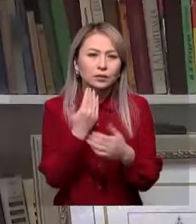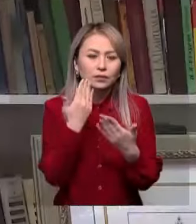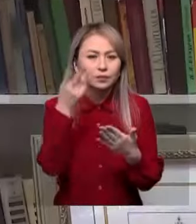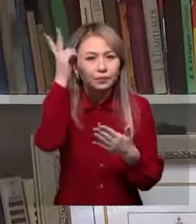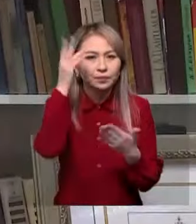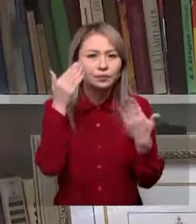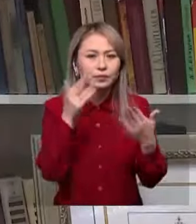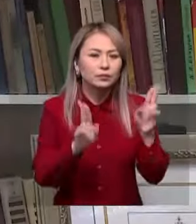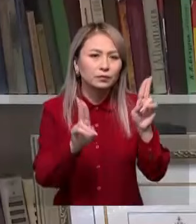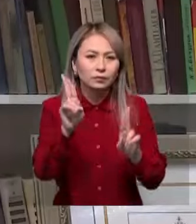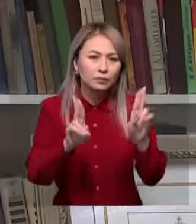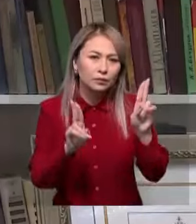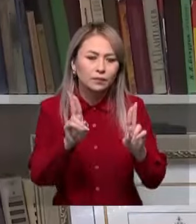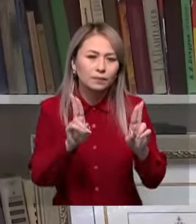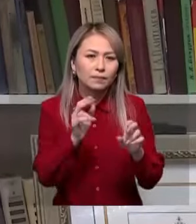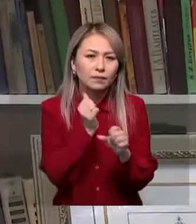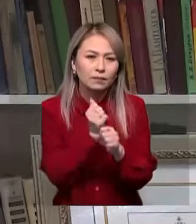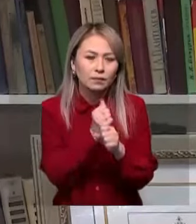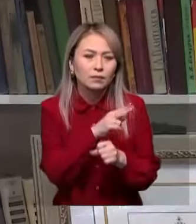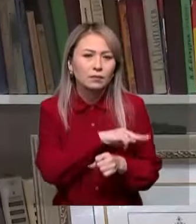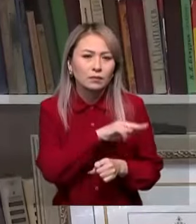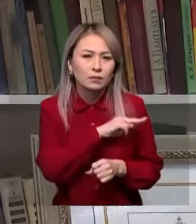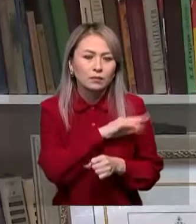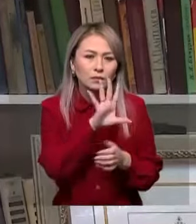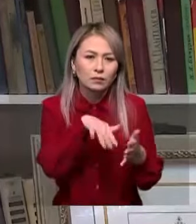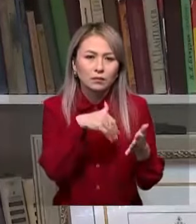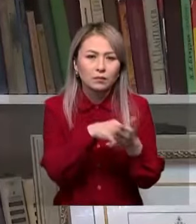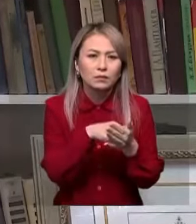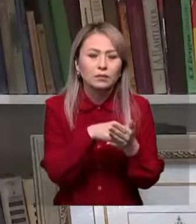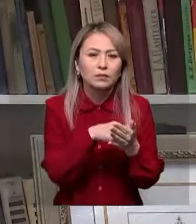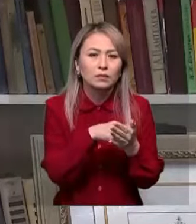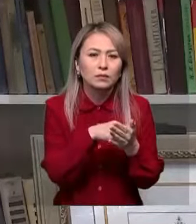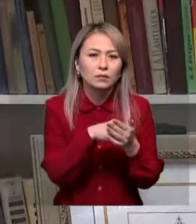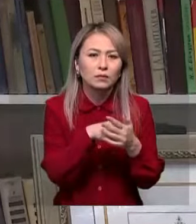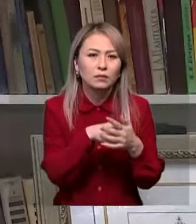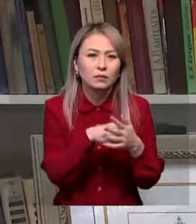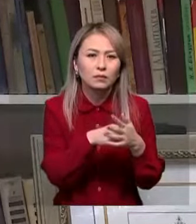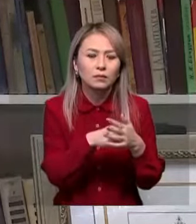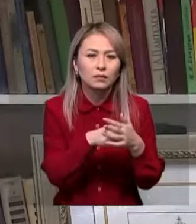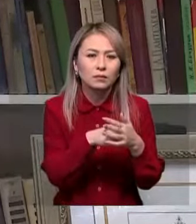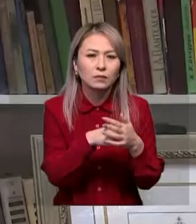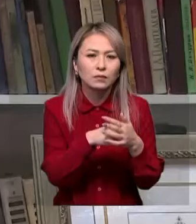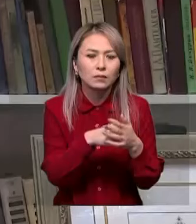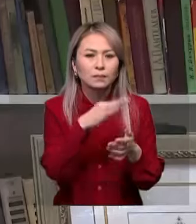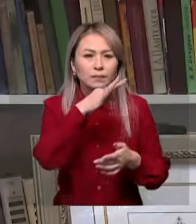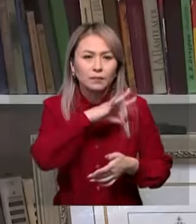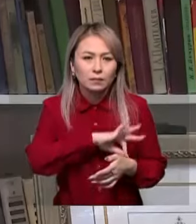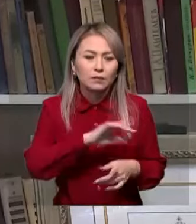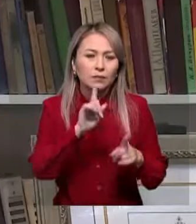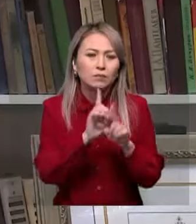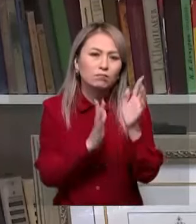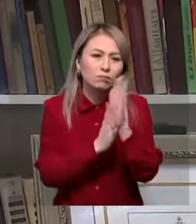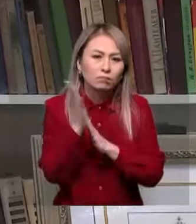олар сол әлі дәстүрлі методикамен жұмыс істейді. Оларда әлі сол өсімдікті пайдаланып, сол